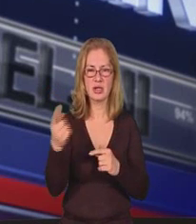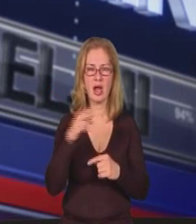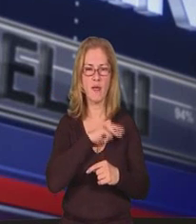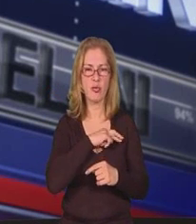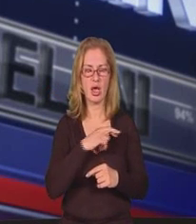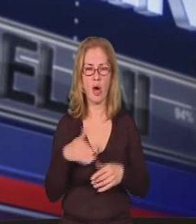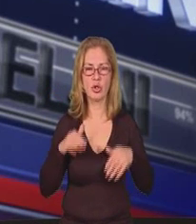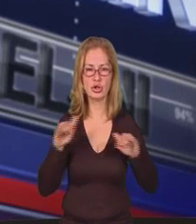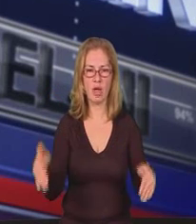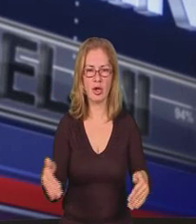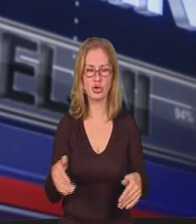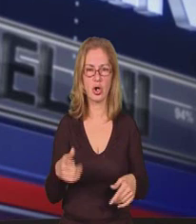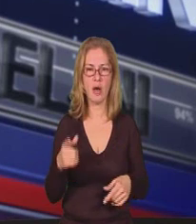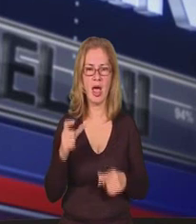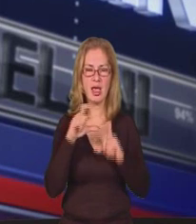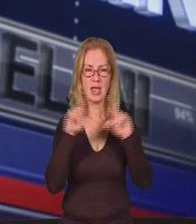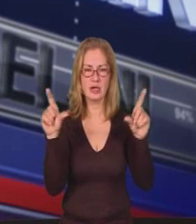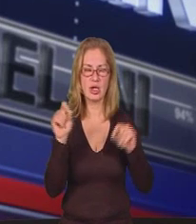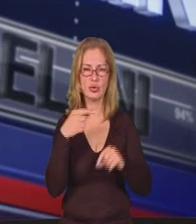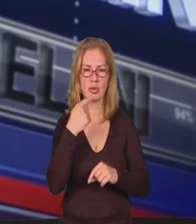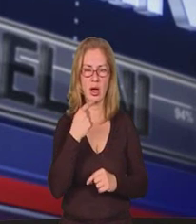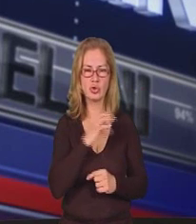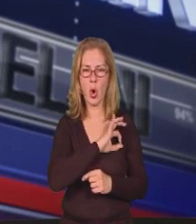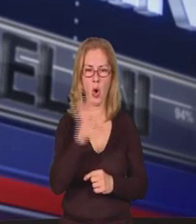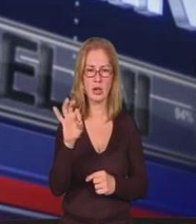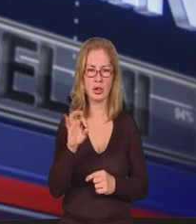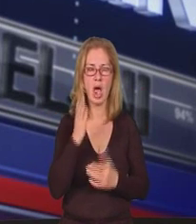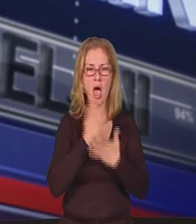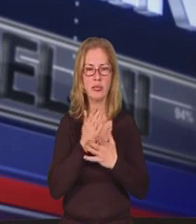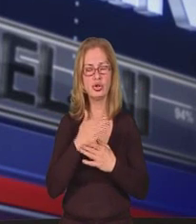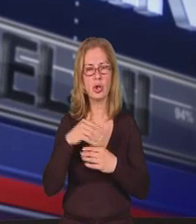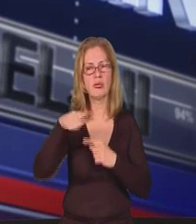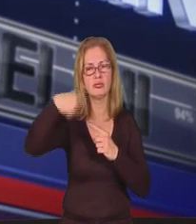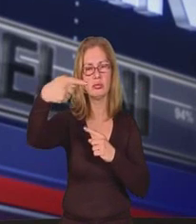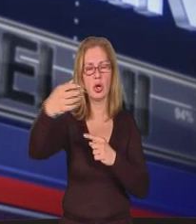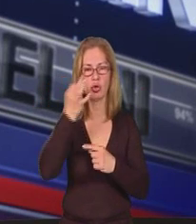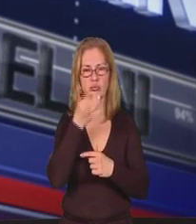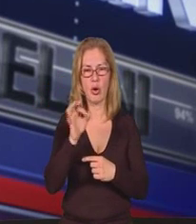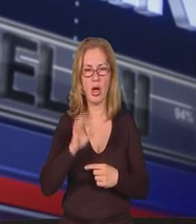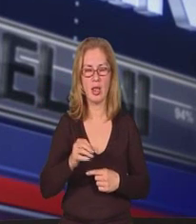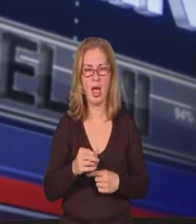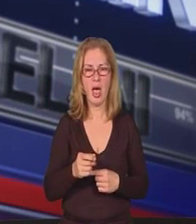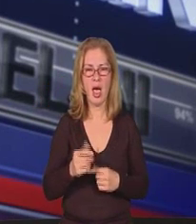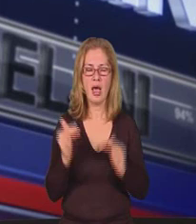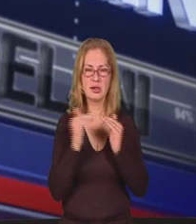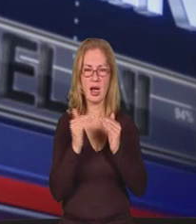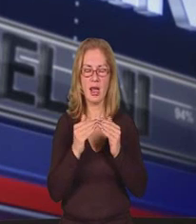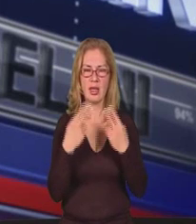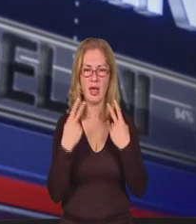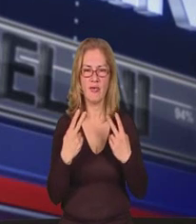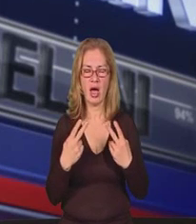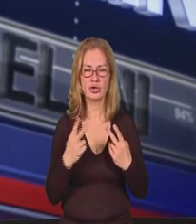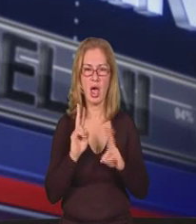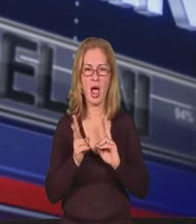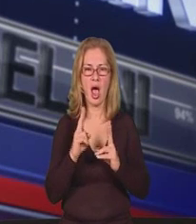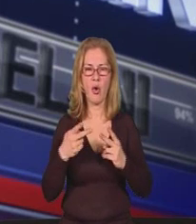Republikom Slovačkom, kako saznajemo u institutu, bila odlična. Smatraju da će biti još i bolja. Međusobna saradnja je izuzetno važna